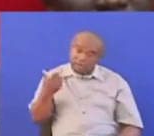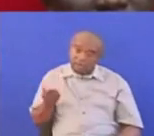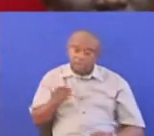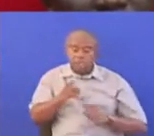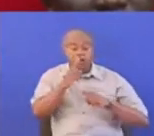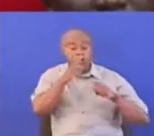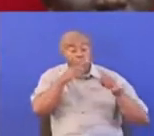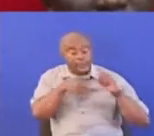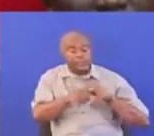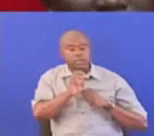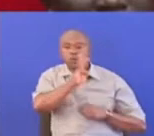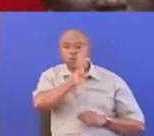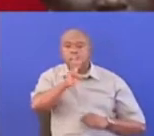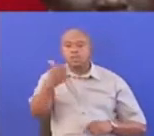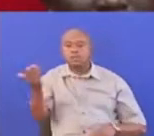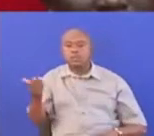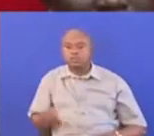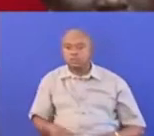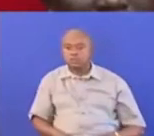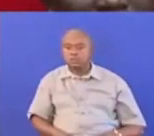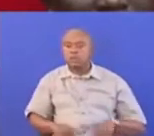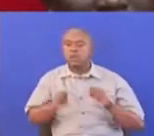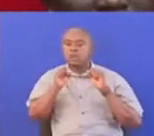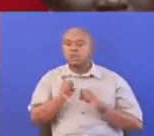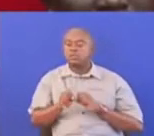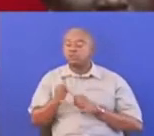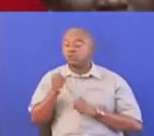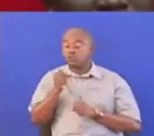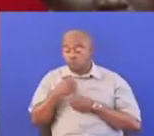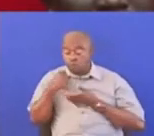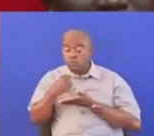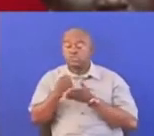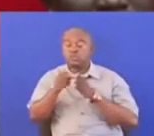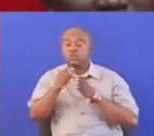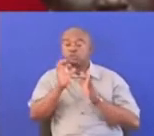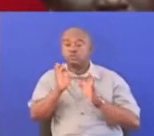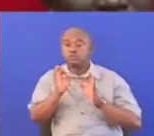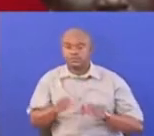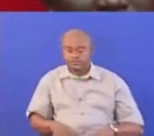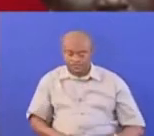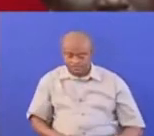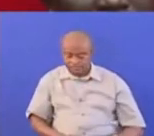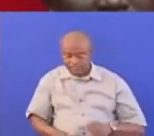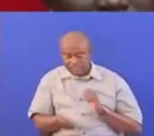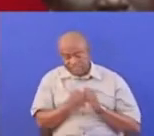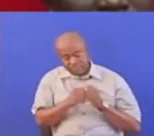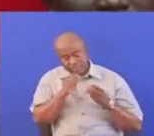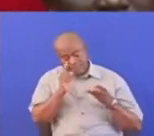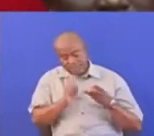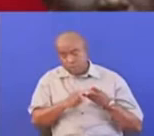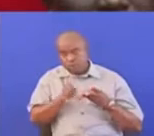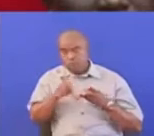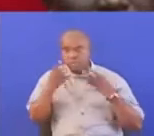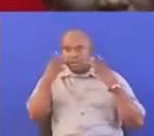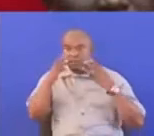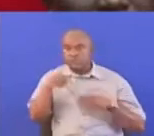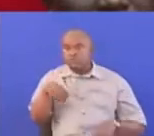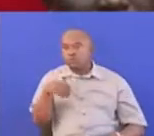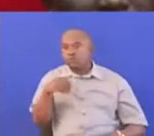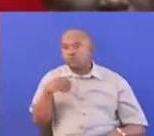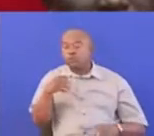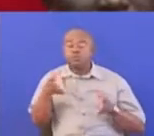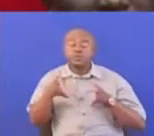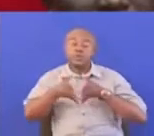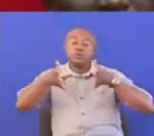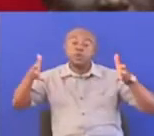wataingia kwenye hizo wilaya zingine. Kwa hiyo lazima jambo hili lifanyike, uwekezaji wa kutosha. Lakini la tatu, kuna misitu minene ambayo ndio chanzo cha